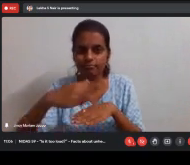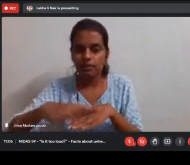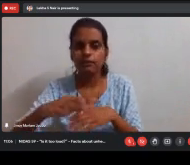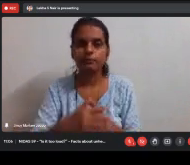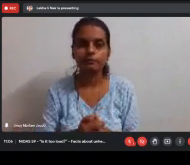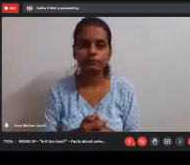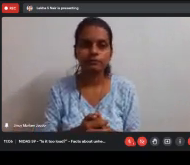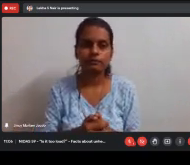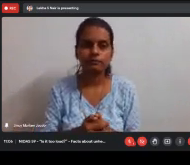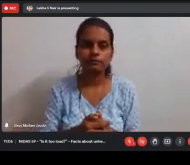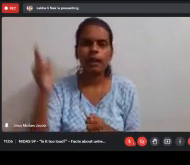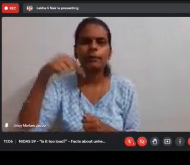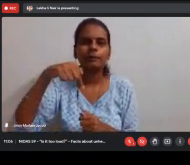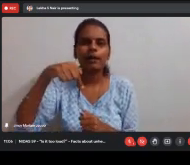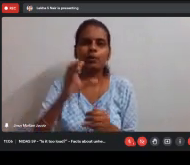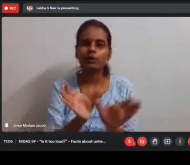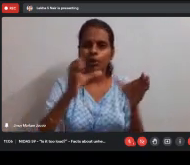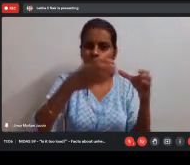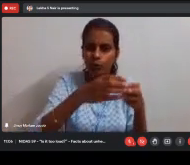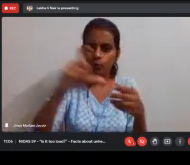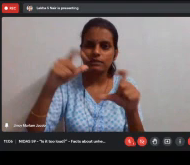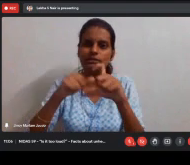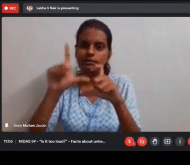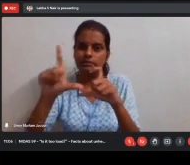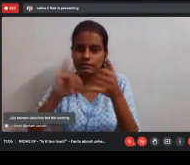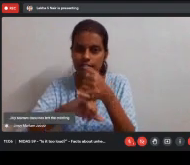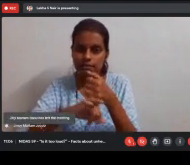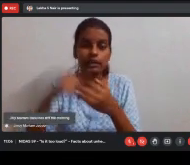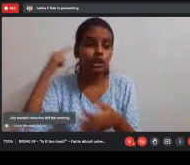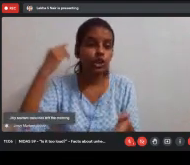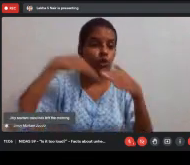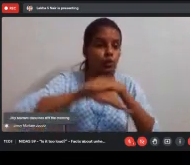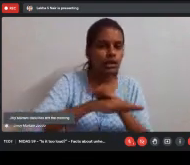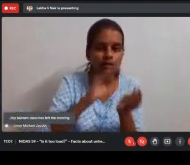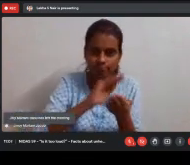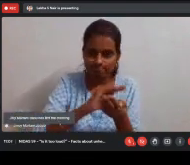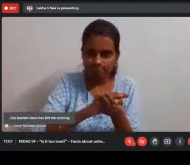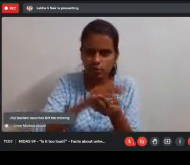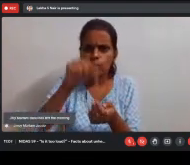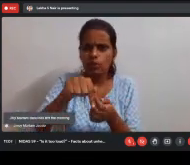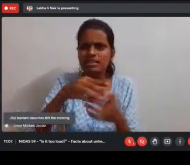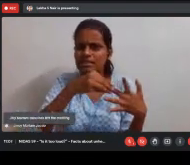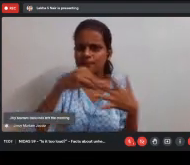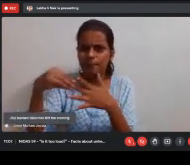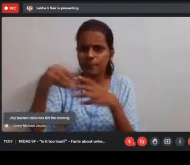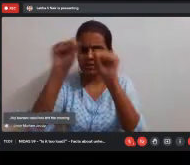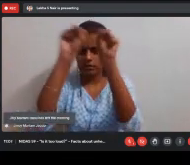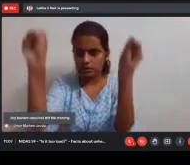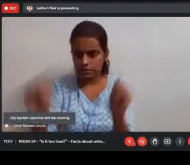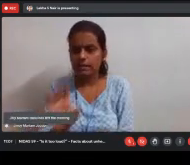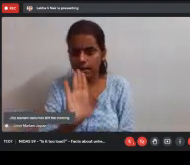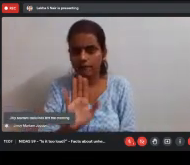ഇലക്ട്രിക്കൽ സിഗ്നൽസ് ഹെയർ സെല്ലിൽ നിന്നും ഉണ്ടായി അത് നേരെ ഓഡിറ്ററി നെർവ് അല്ലെങ്കിൽ ഞരമ്പിലേക്ക് അത് പാസ് ചെയ്യുന്നു. Different